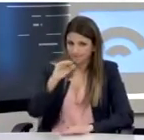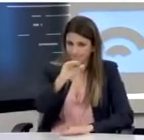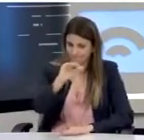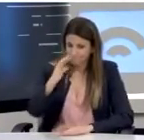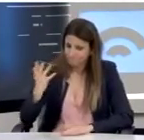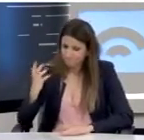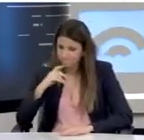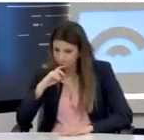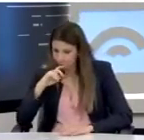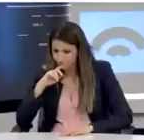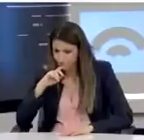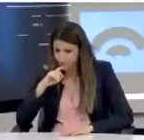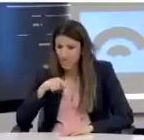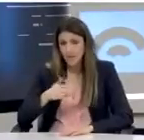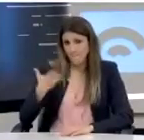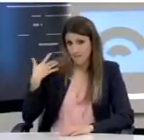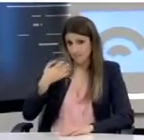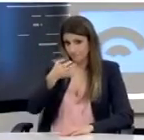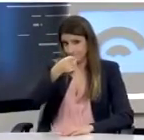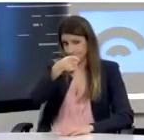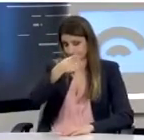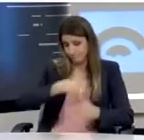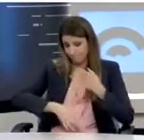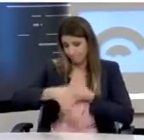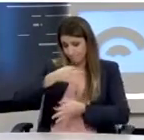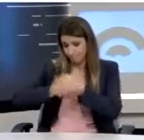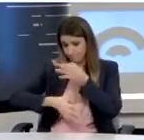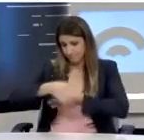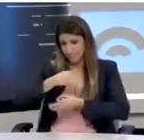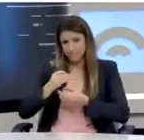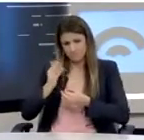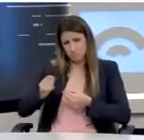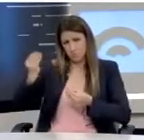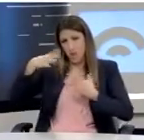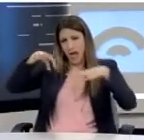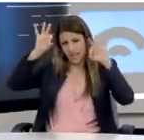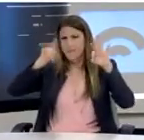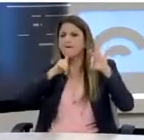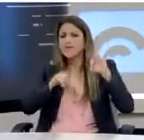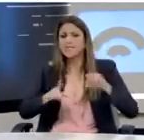ένα μεγάλο μέρος της ομιλίας σας το, και μάλιστα την αρχή έτσι ξεκινήσατε,